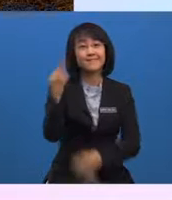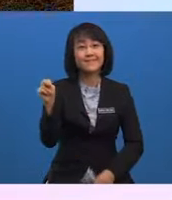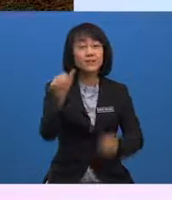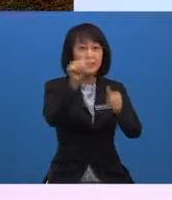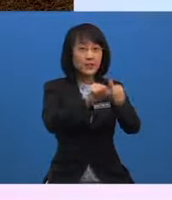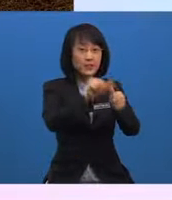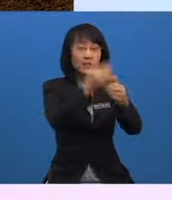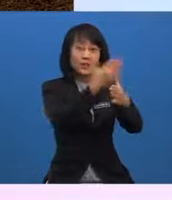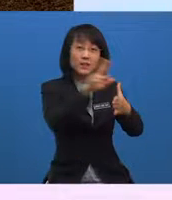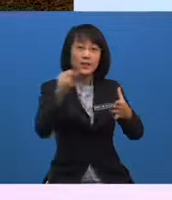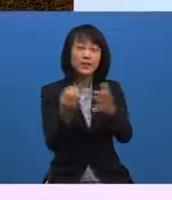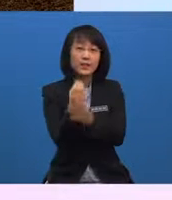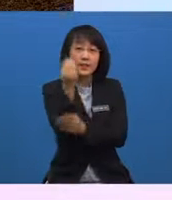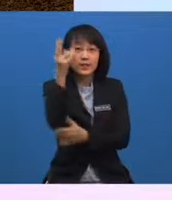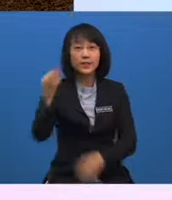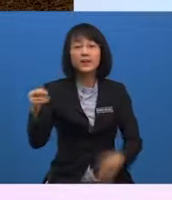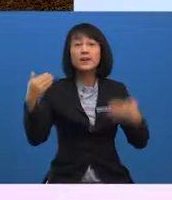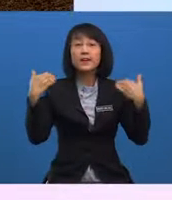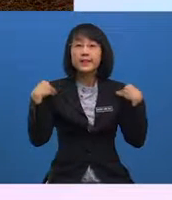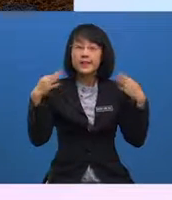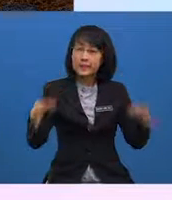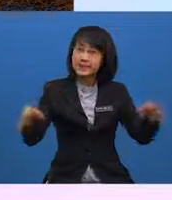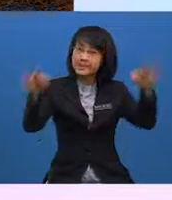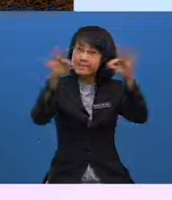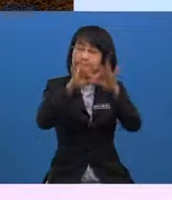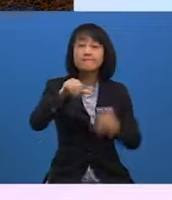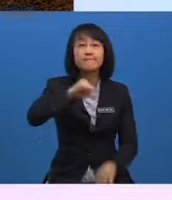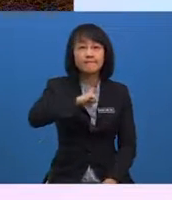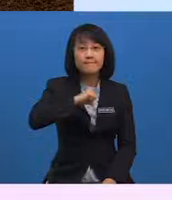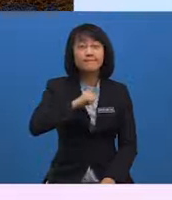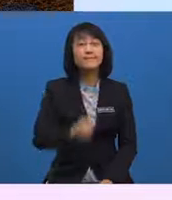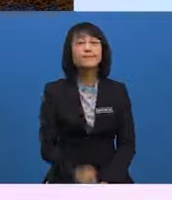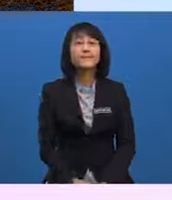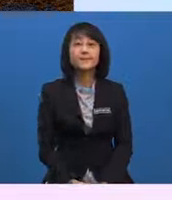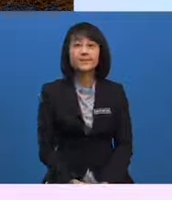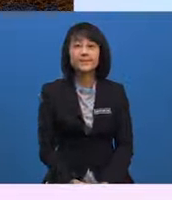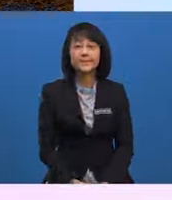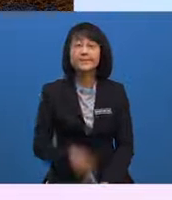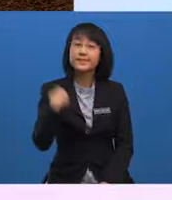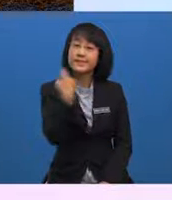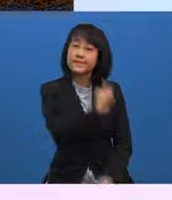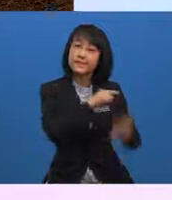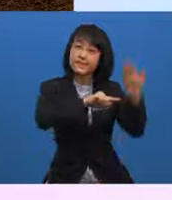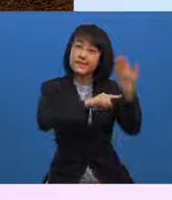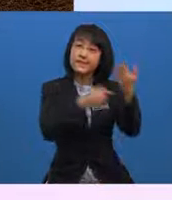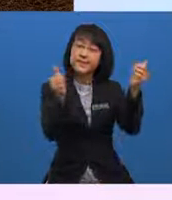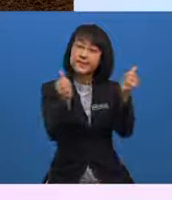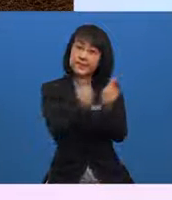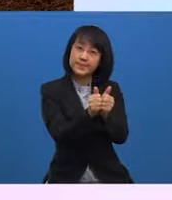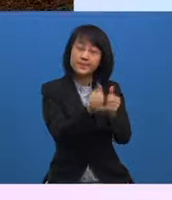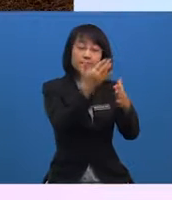Setiap bahagian tumbuhan mempunyai kepentingan tersendiri. kita mulakan